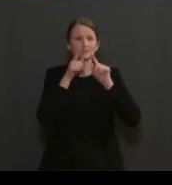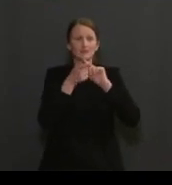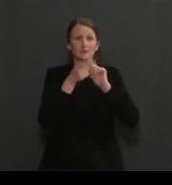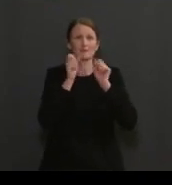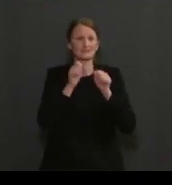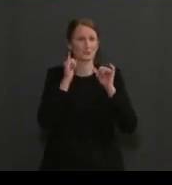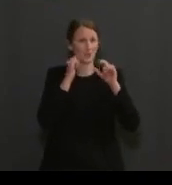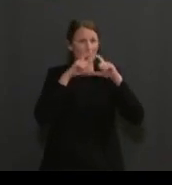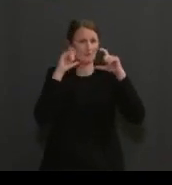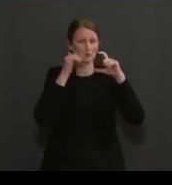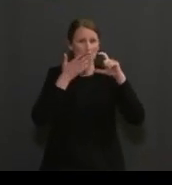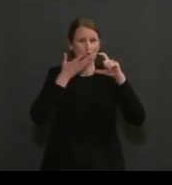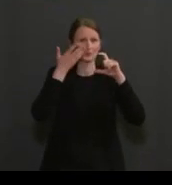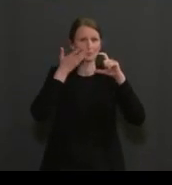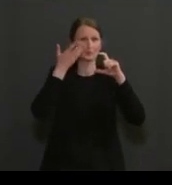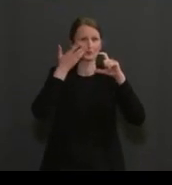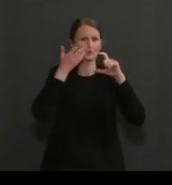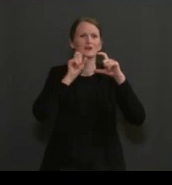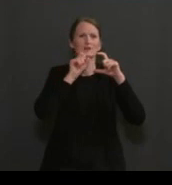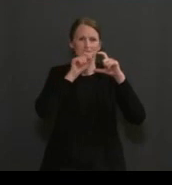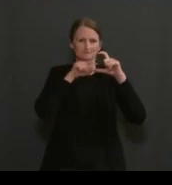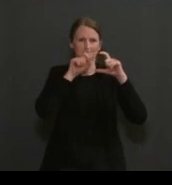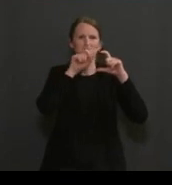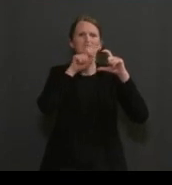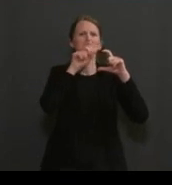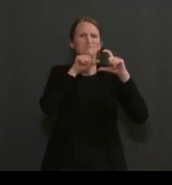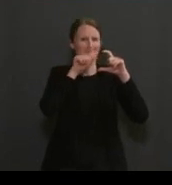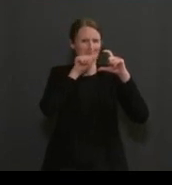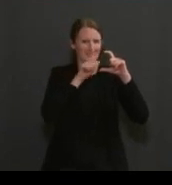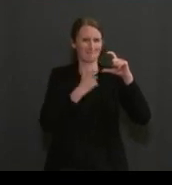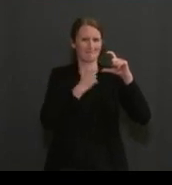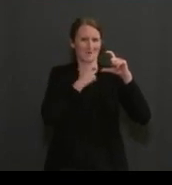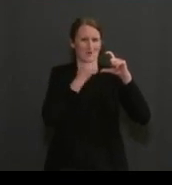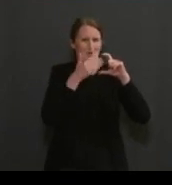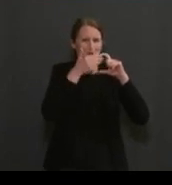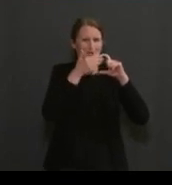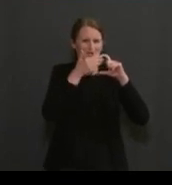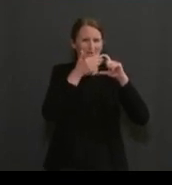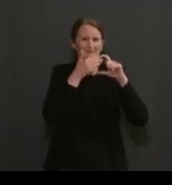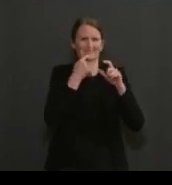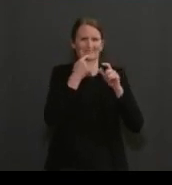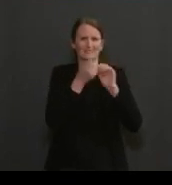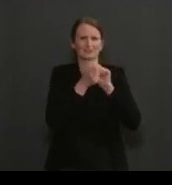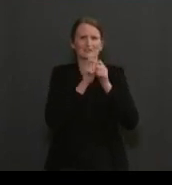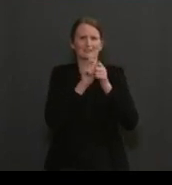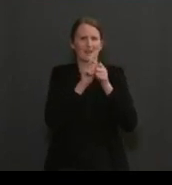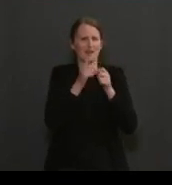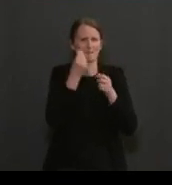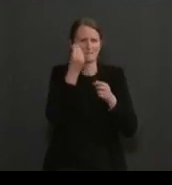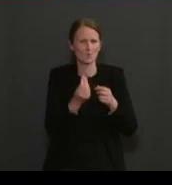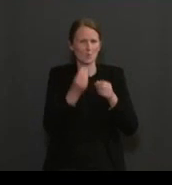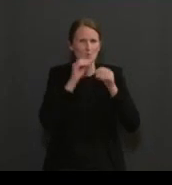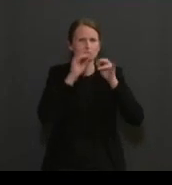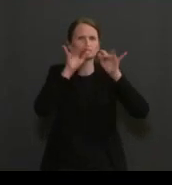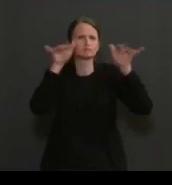grosses gouttelettes, elles ne pourront par définition pas se transformer en micro-gouttelettes. L'impact du masque est donc significatif sur la